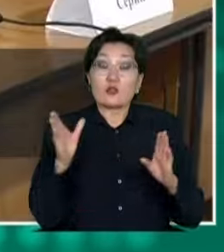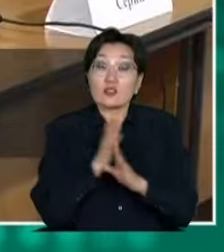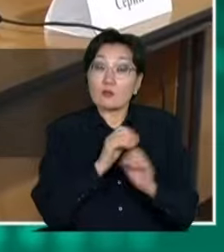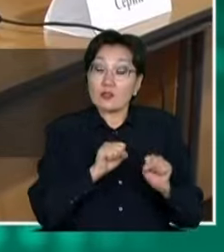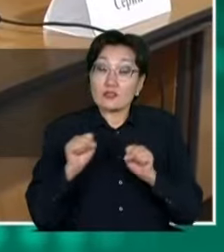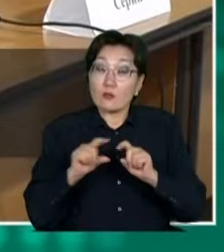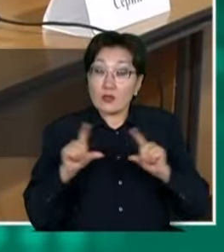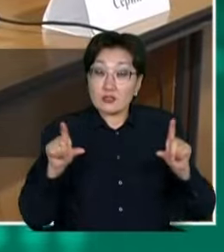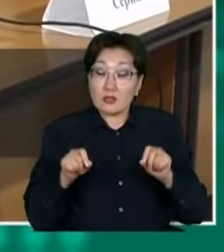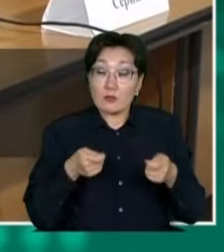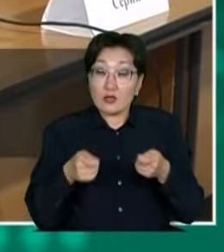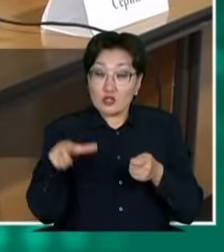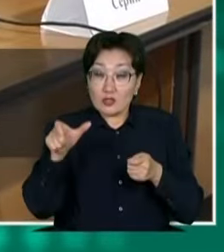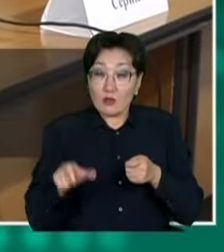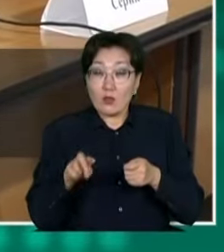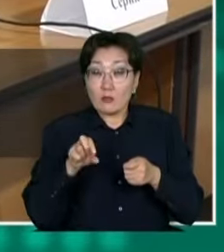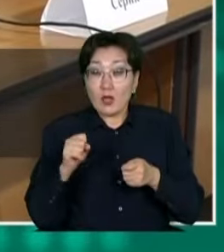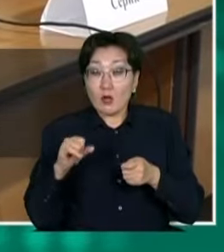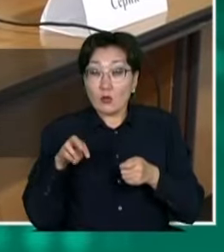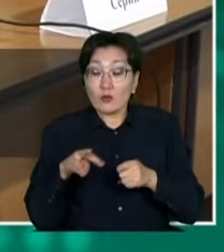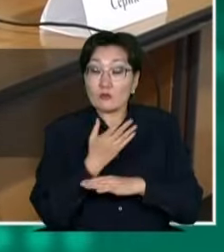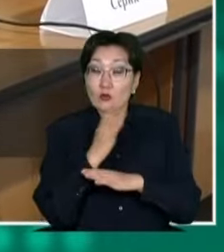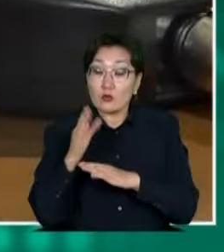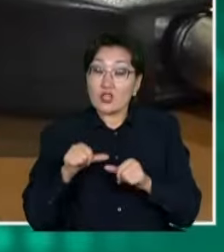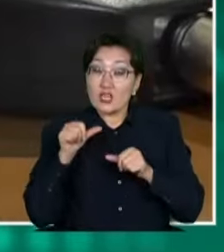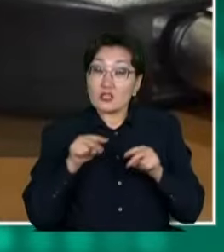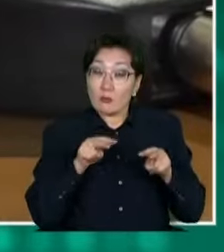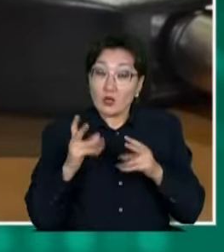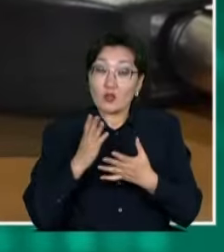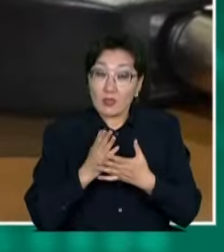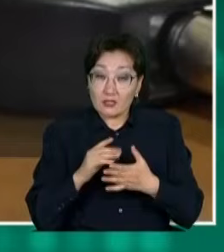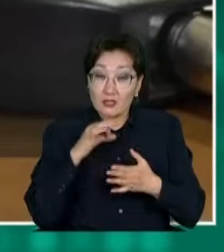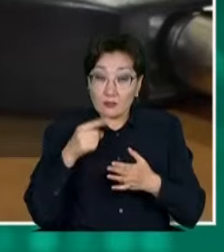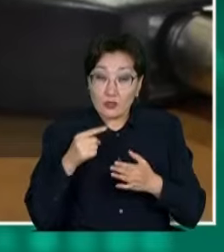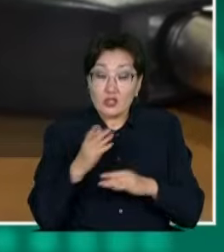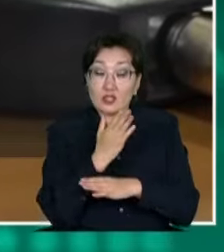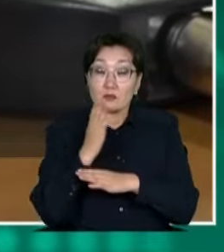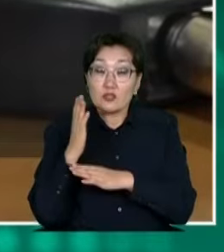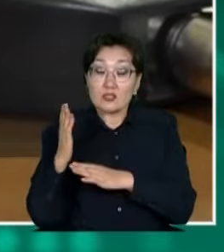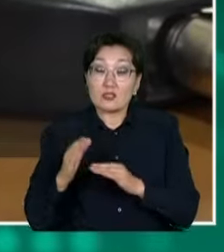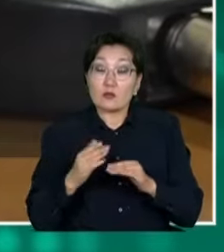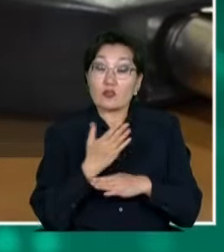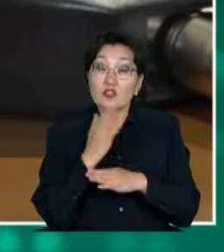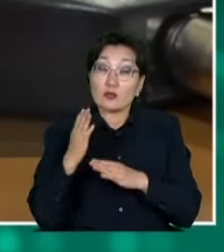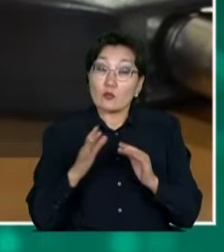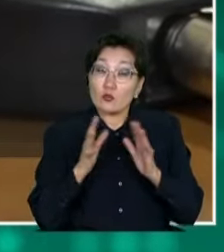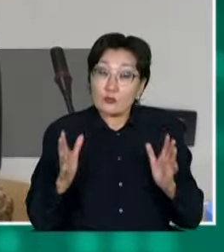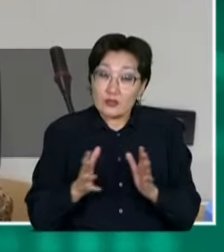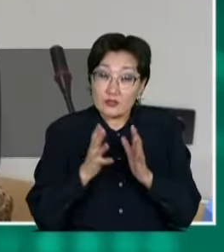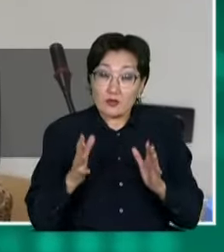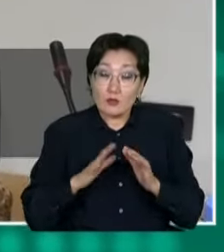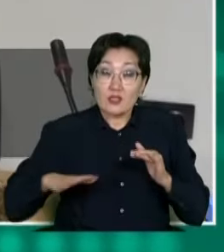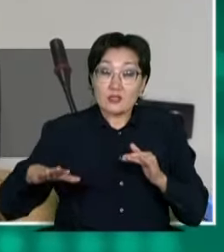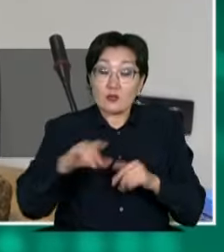қорғау басқармасының басшысы Баум тоғайының ерекше бақылауда екенін айтады. Ондағы жасыл желек пен қарағайларға күтім жасалып,